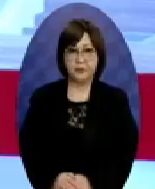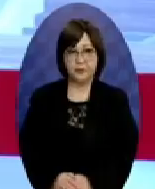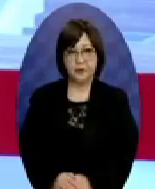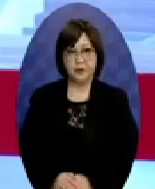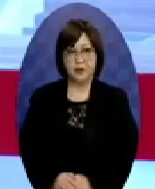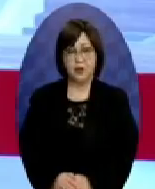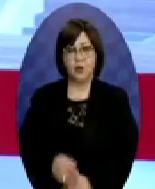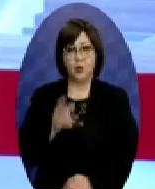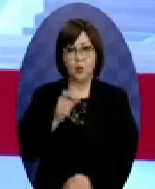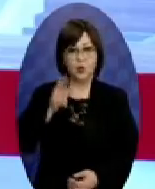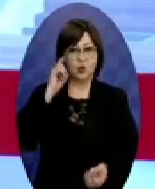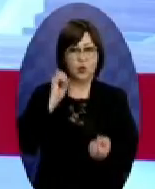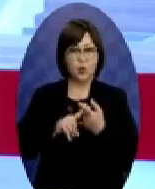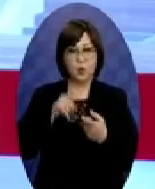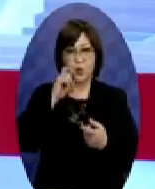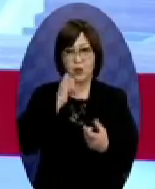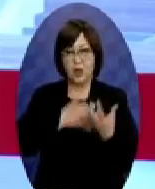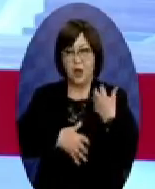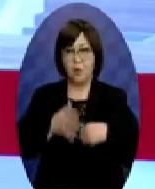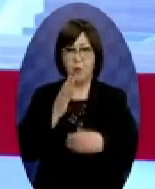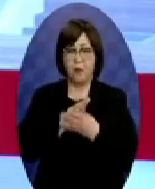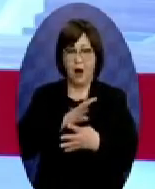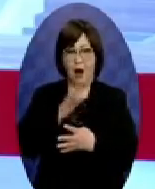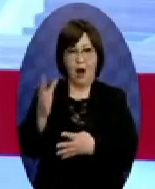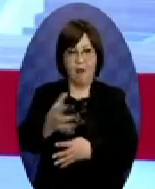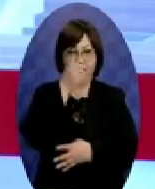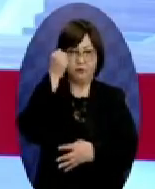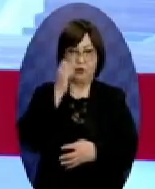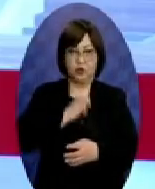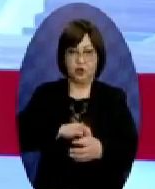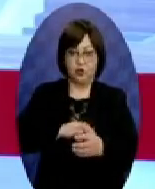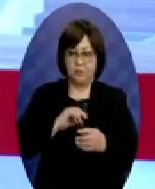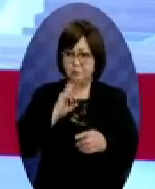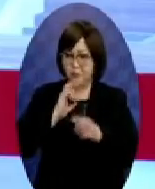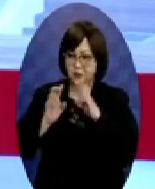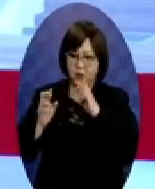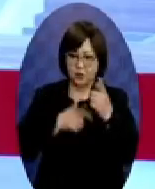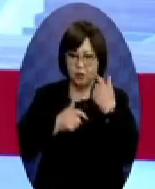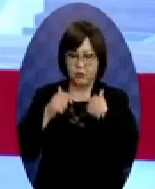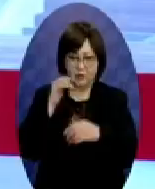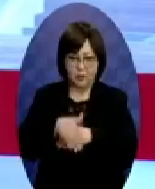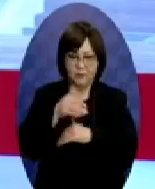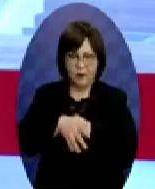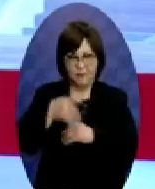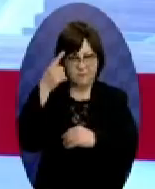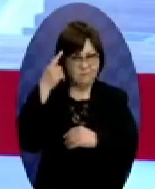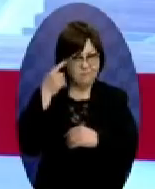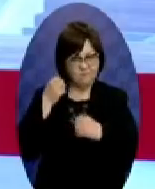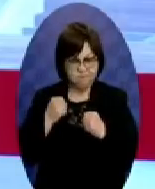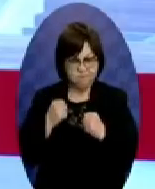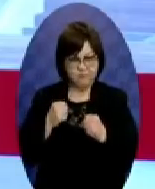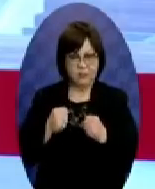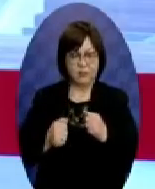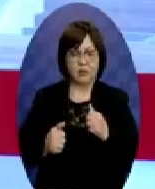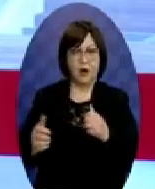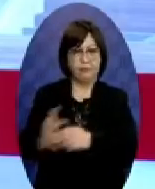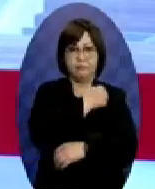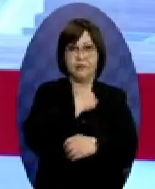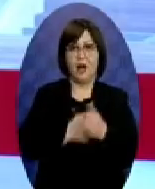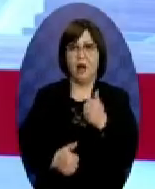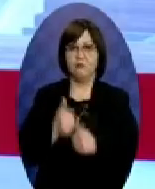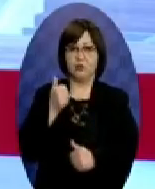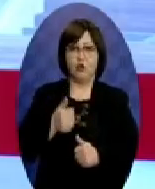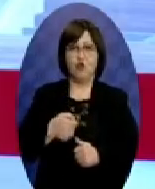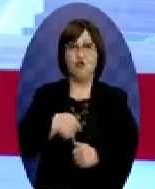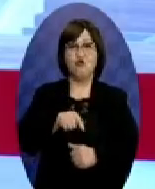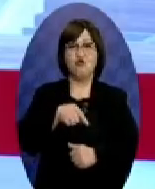Хүнд зориг хүсэл тэмүүл байгаа түндэ өрхөн тулд аливаа бэрхшээлийг давн дуулч чадвал амжилт ойрхон байдгийг харуулсан олон жишээ бий. Ямар ч ажлыг чин